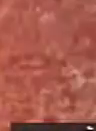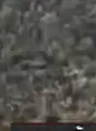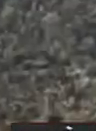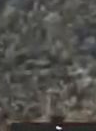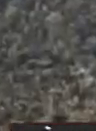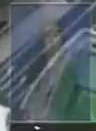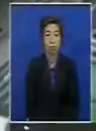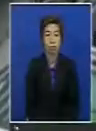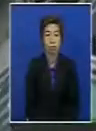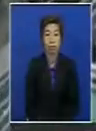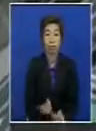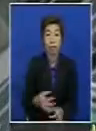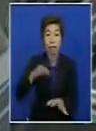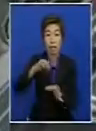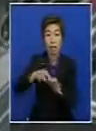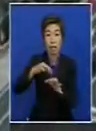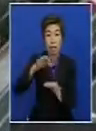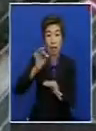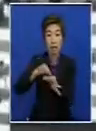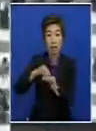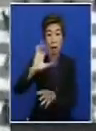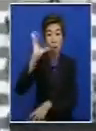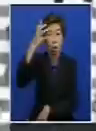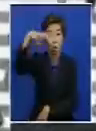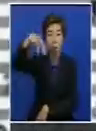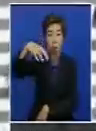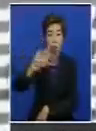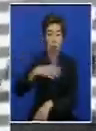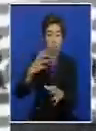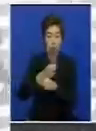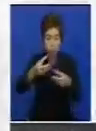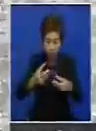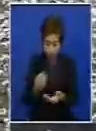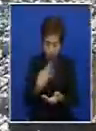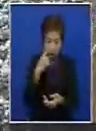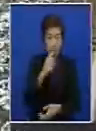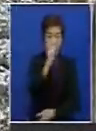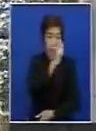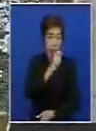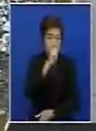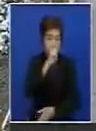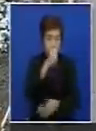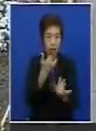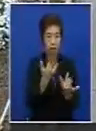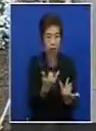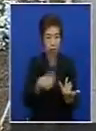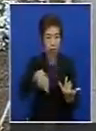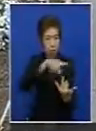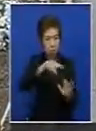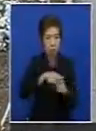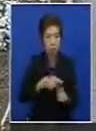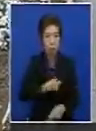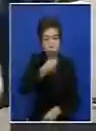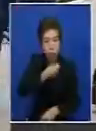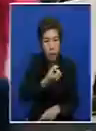รายงานล่าสุดของธนาคารโลกชี้ว่าภูมิภาคเอเชียตะวันออกก้าวสู่สังคมผู้สูงวัยเร็วกว่าภูมิภาคอื่นๆเป็นประ